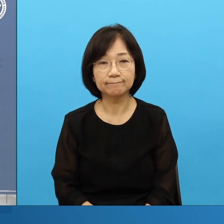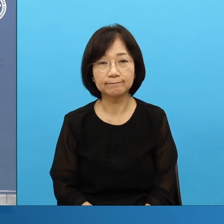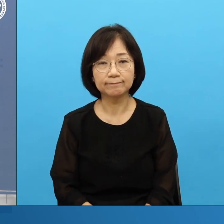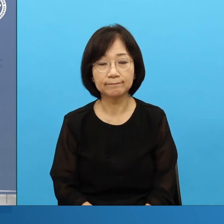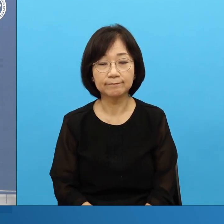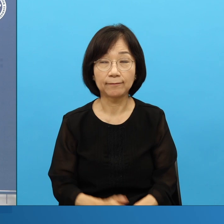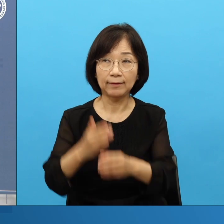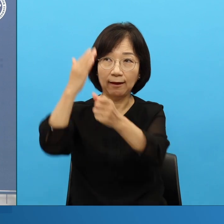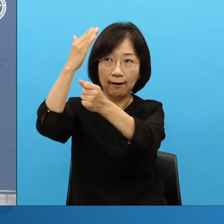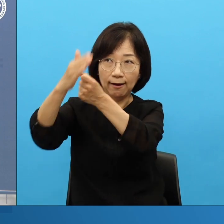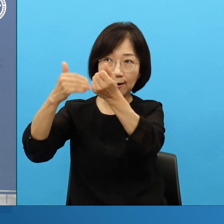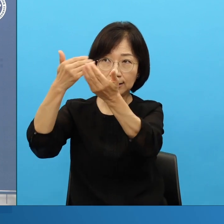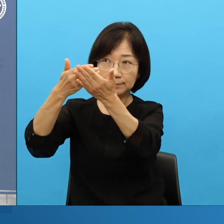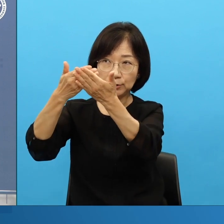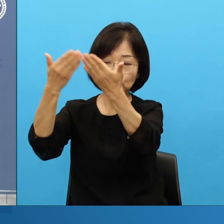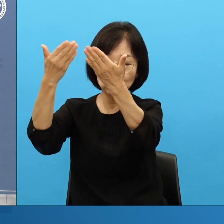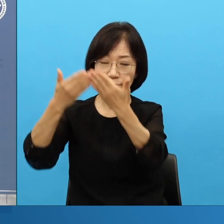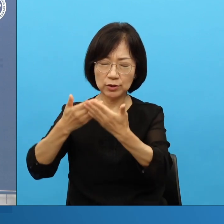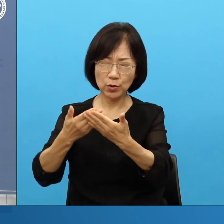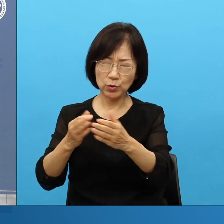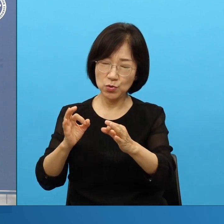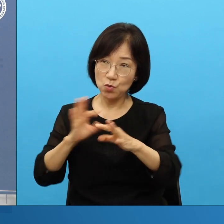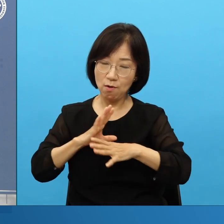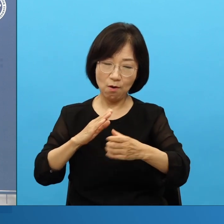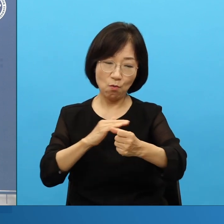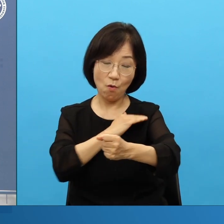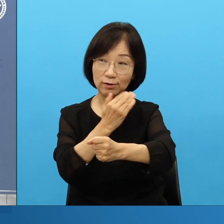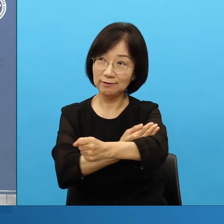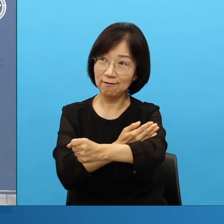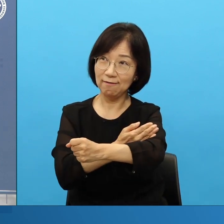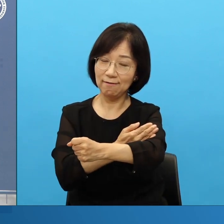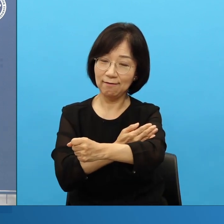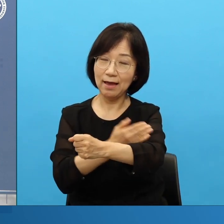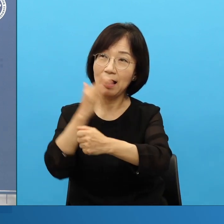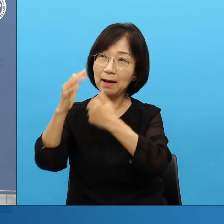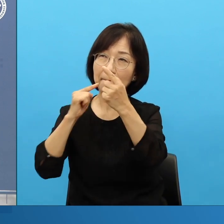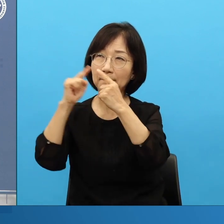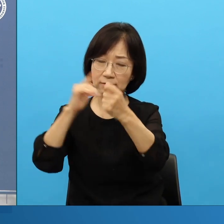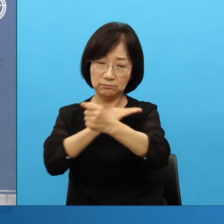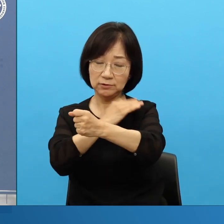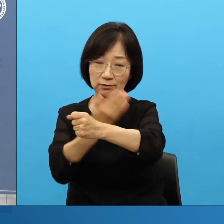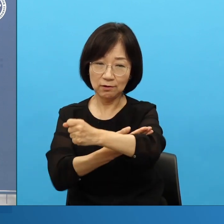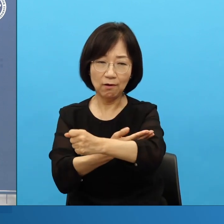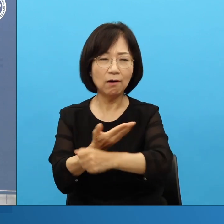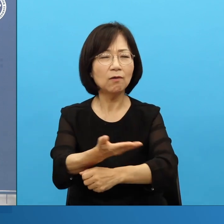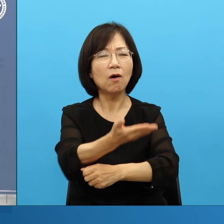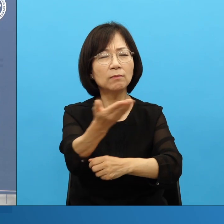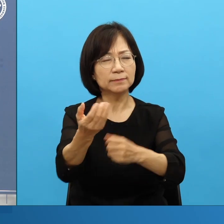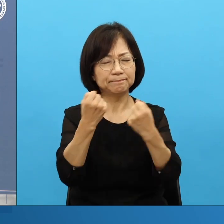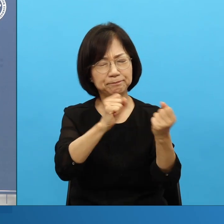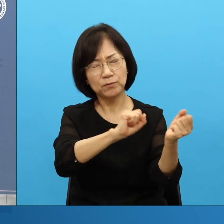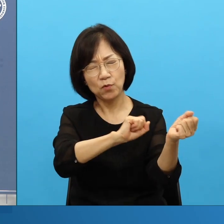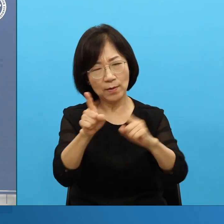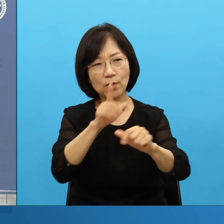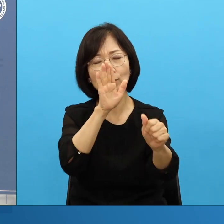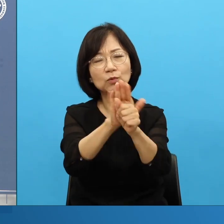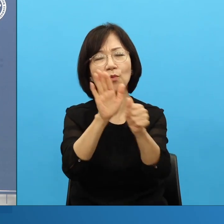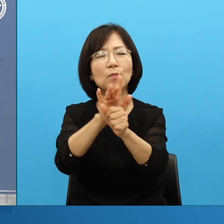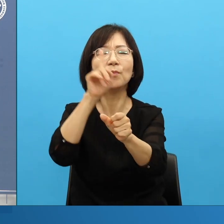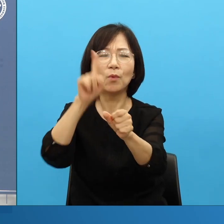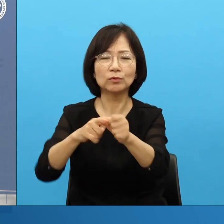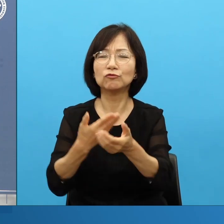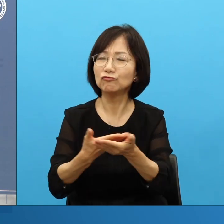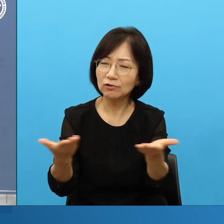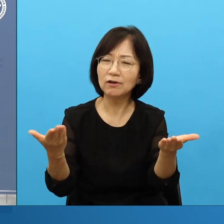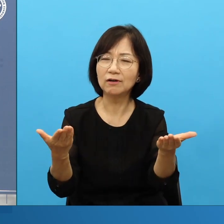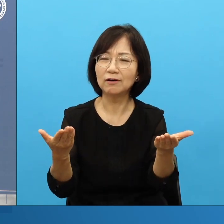하나님의 놀라운 권세, 말씀의 능력은 여러분을 해하려고 하는 것이 아니고 살리기 위해 주신 것이다. The power of God's word and the authority that the